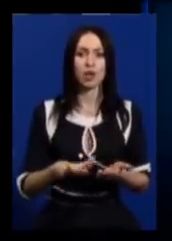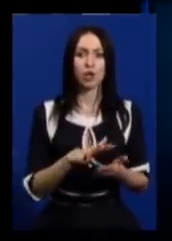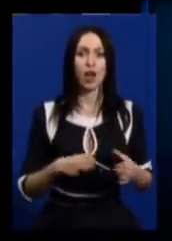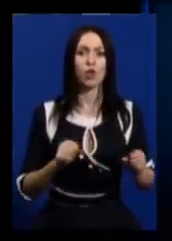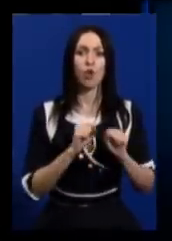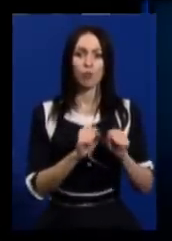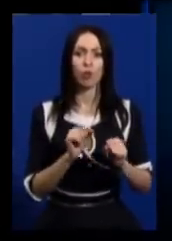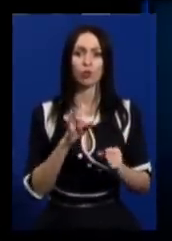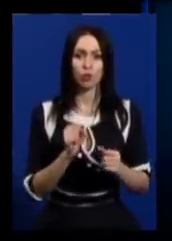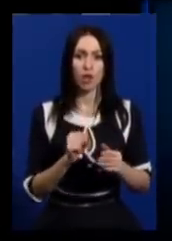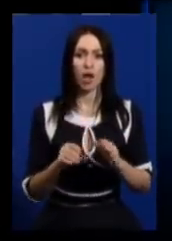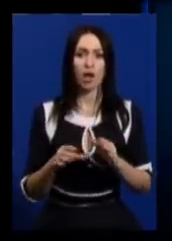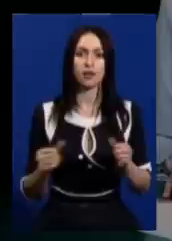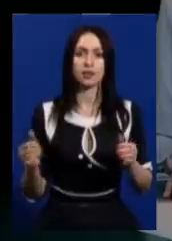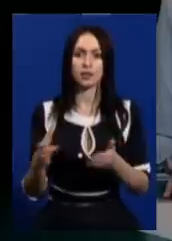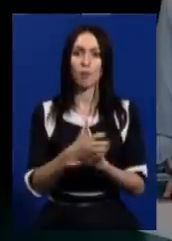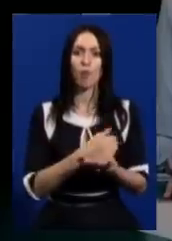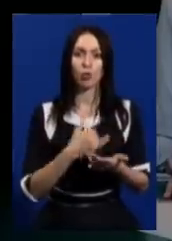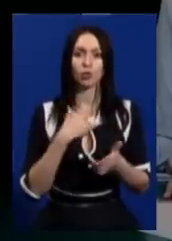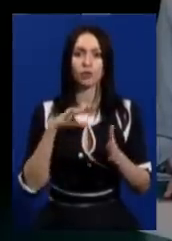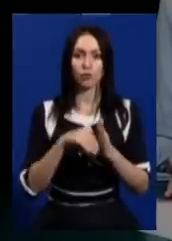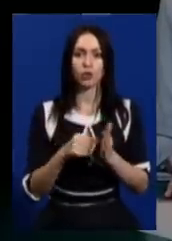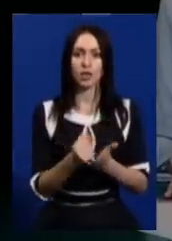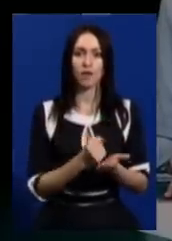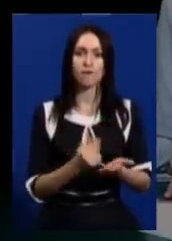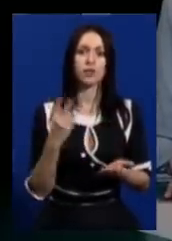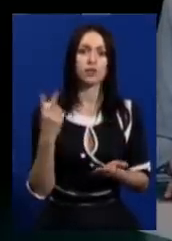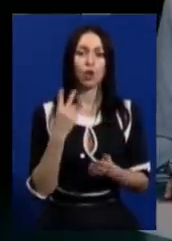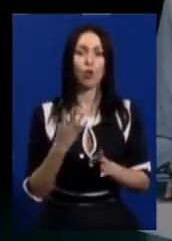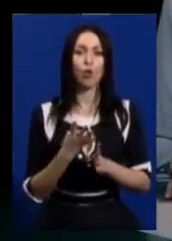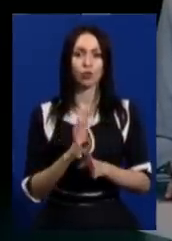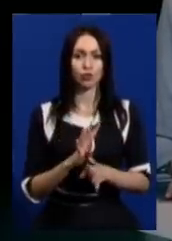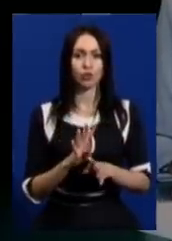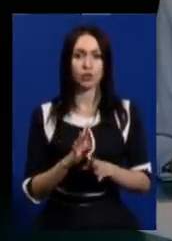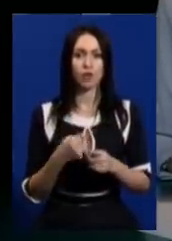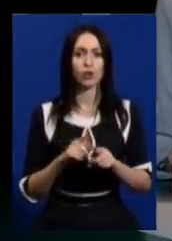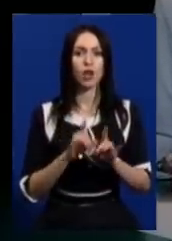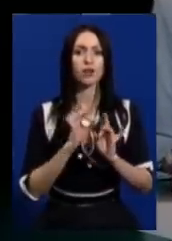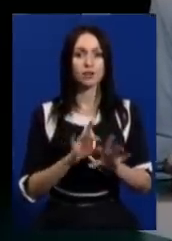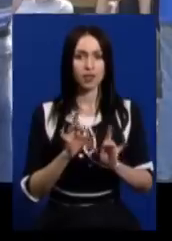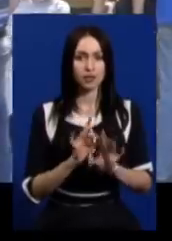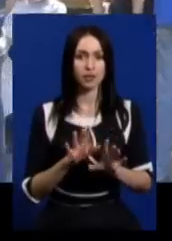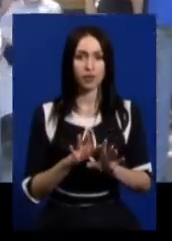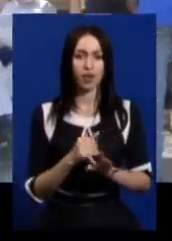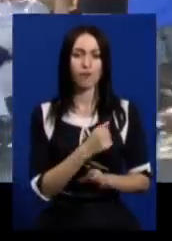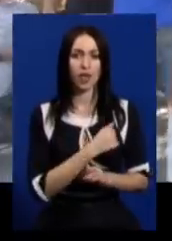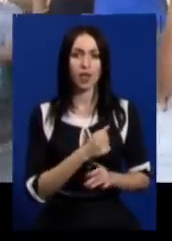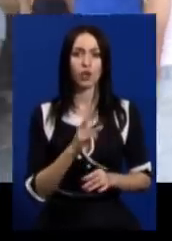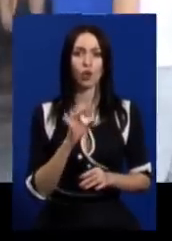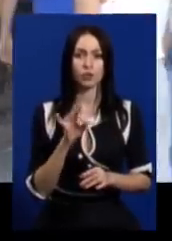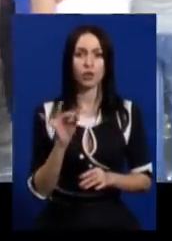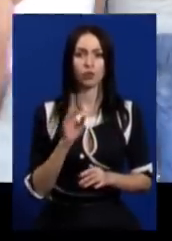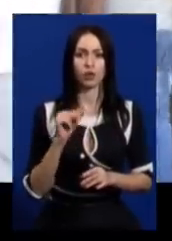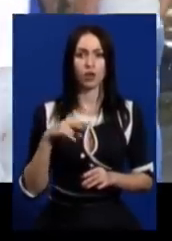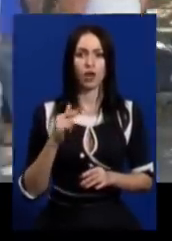на збори входять у нас резервісти другої черги, так розповідав, черги, да. Розповідав військовий комісар Юрій